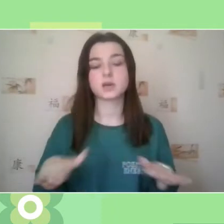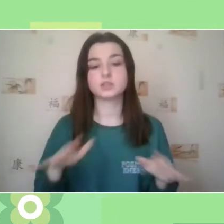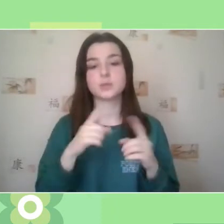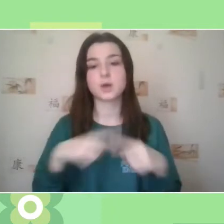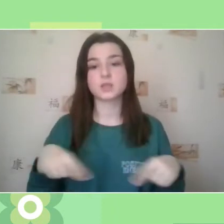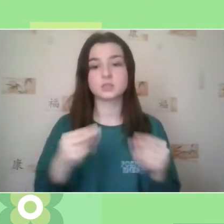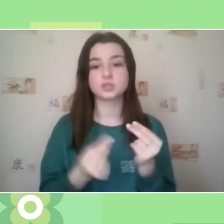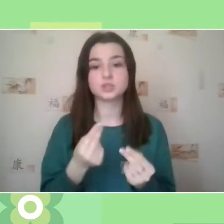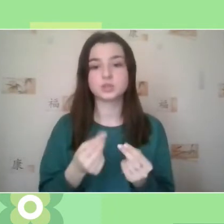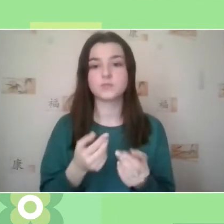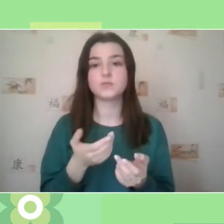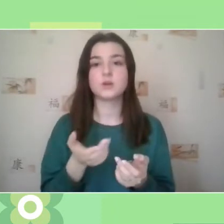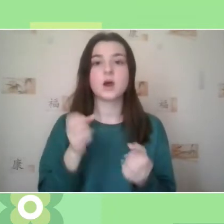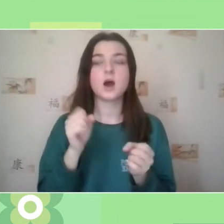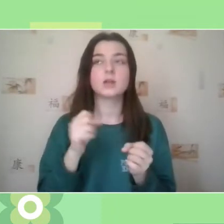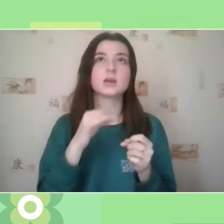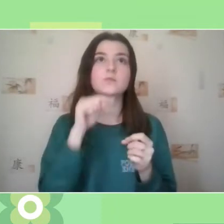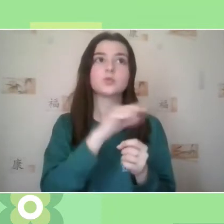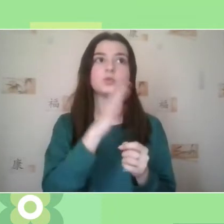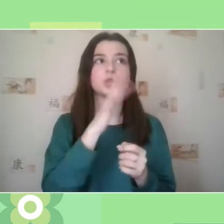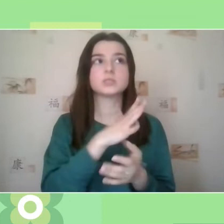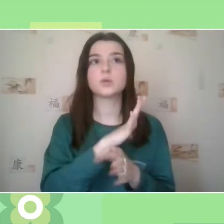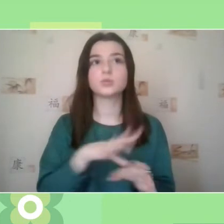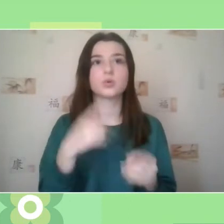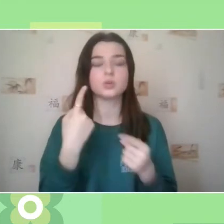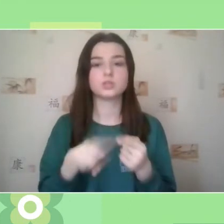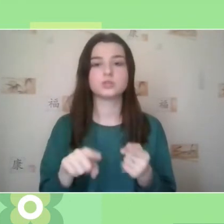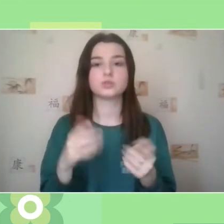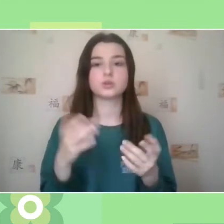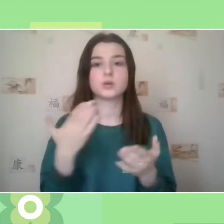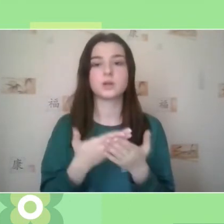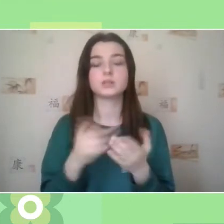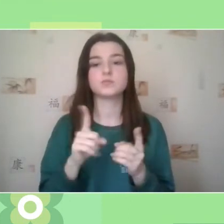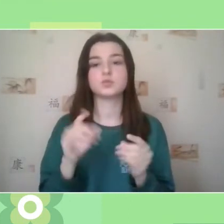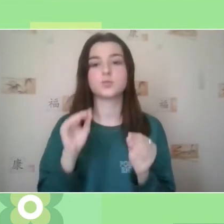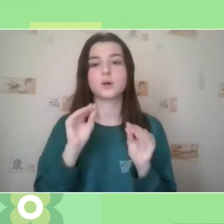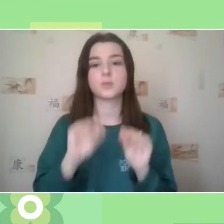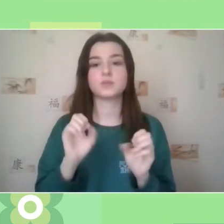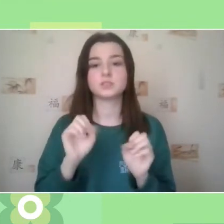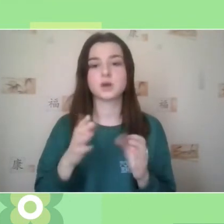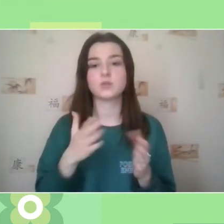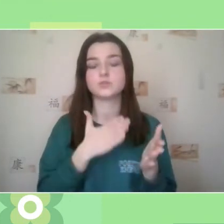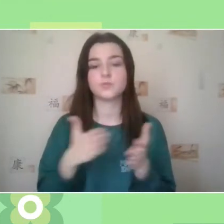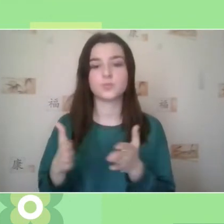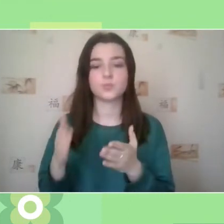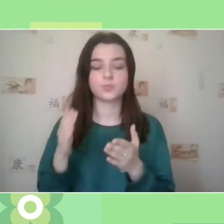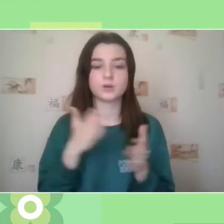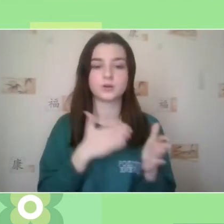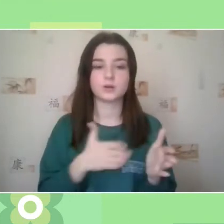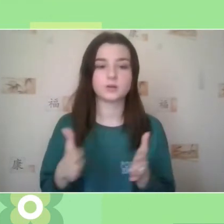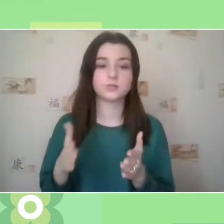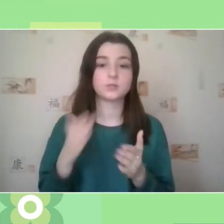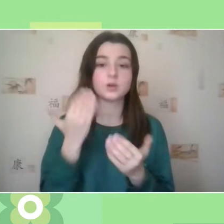способу якось привести до той простір не було. Але менше з тим. Я хотіла сказати про інше. Коли ми почали готуватися